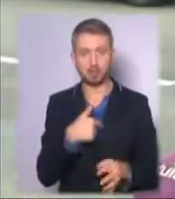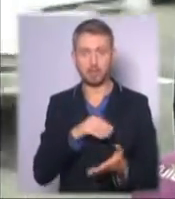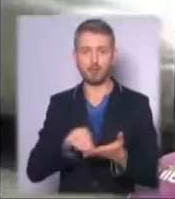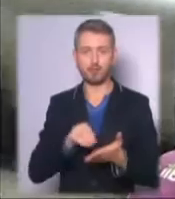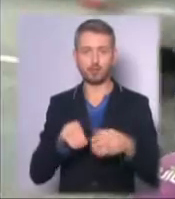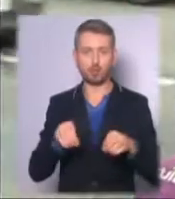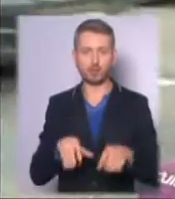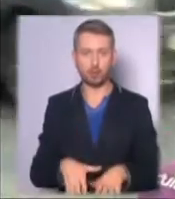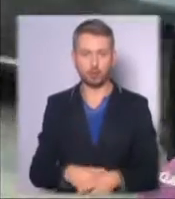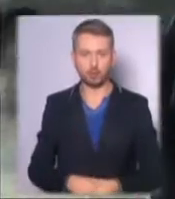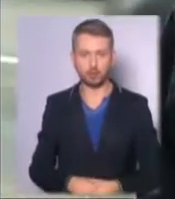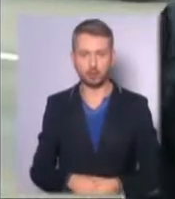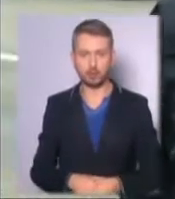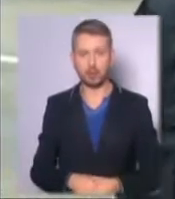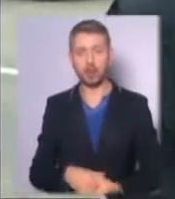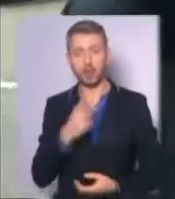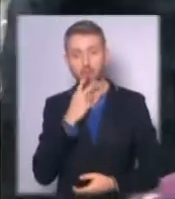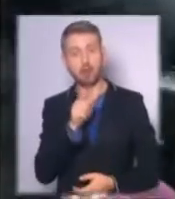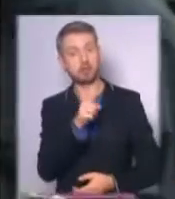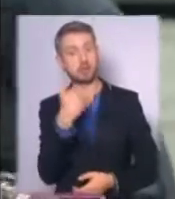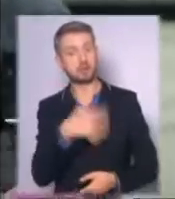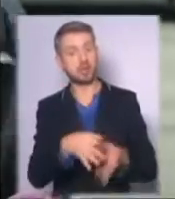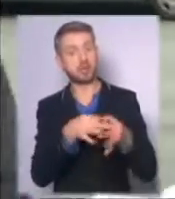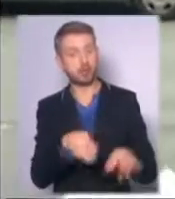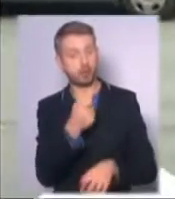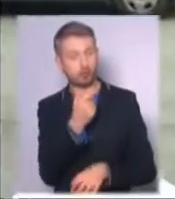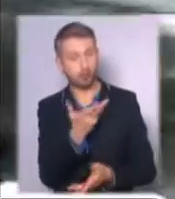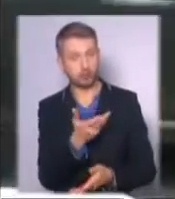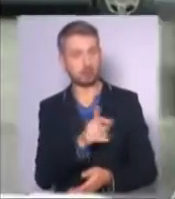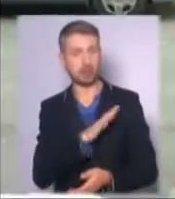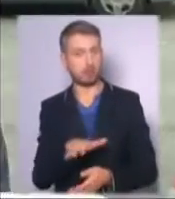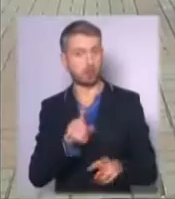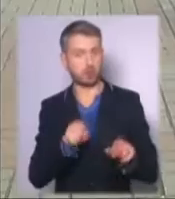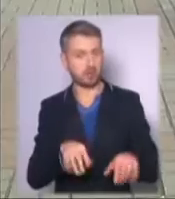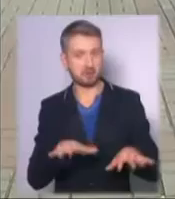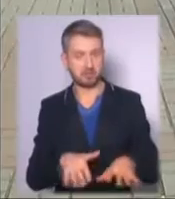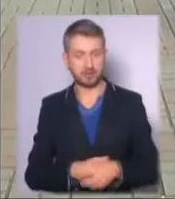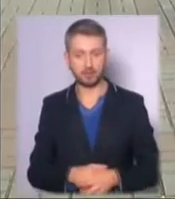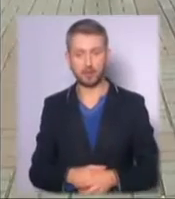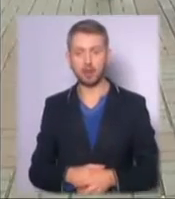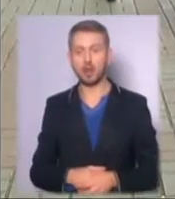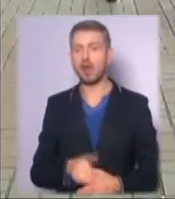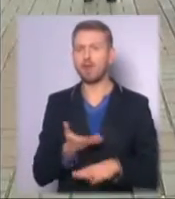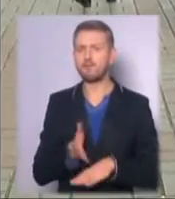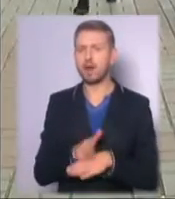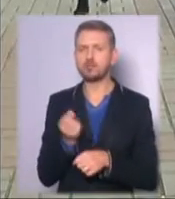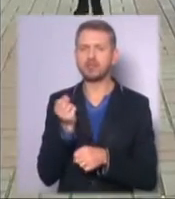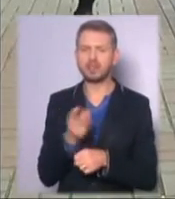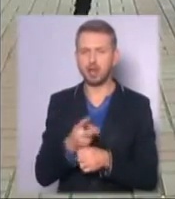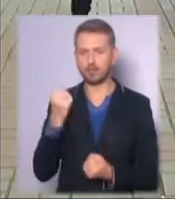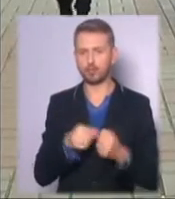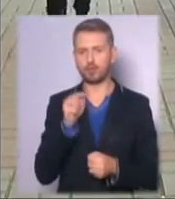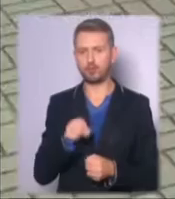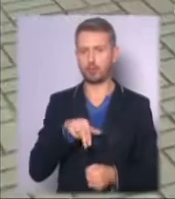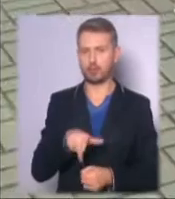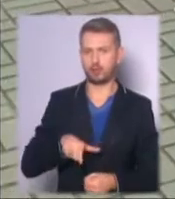виписуємо постанову. Бачите, отут вже звільнились трошки, а не було навіть місця. Важче зігнати водіїв з цього тротуару. Як за